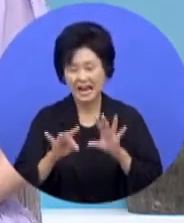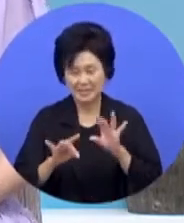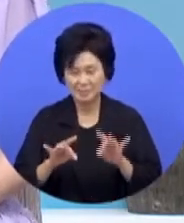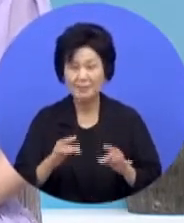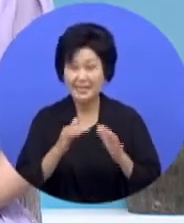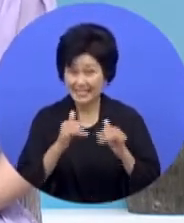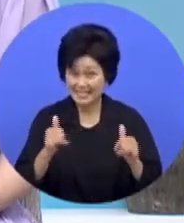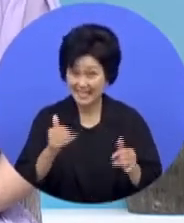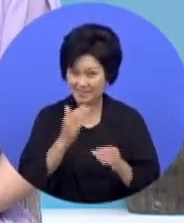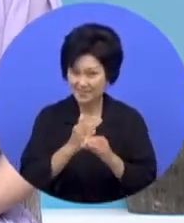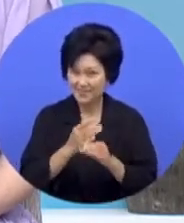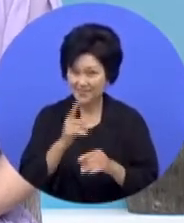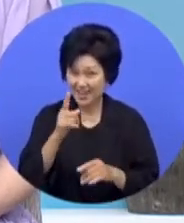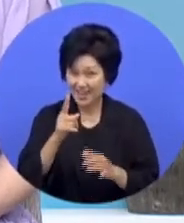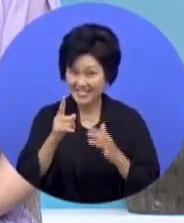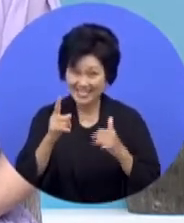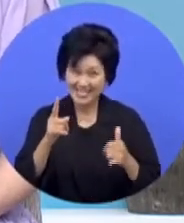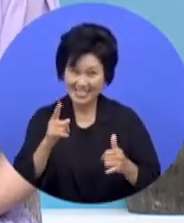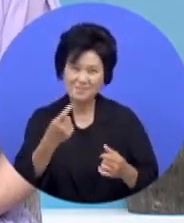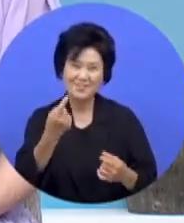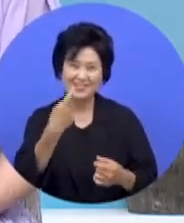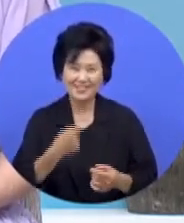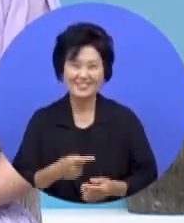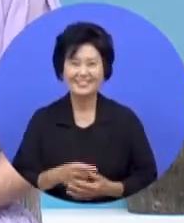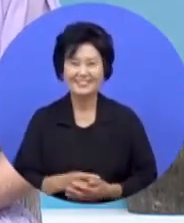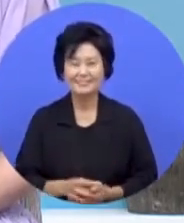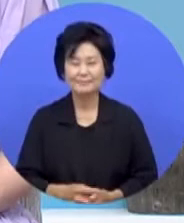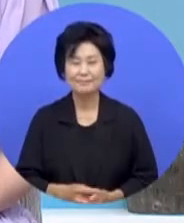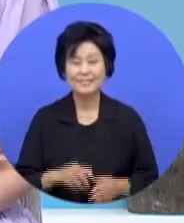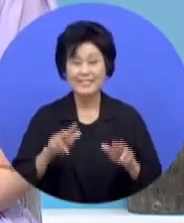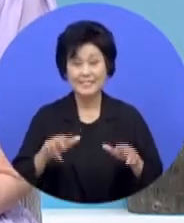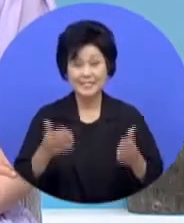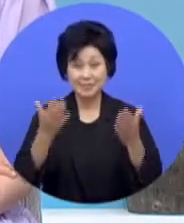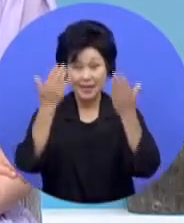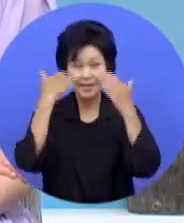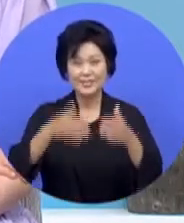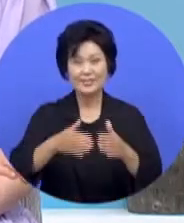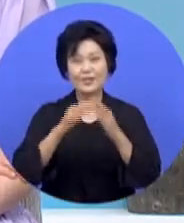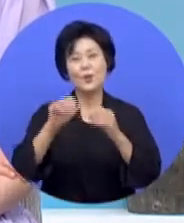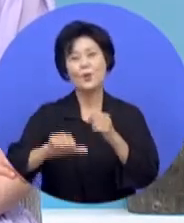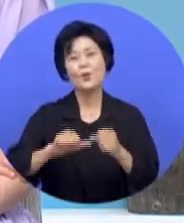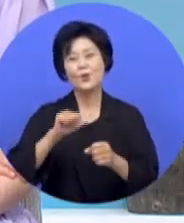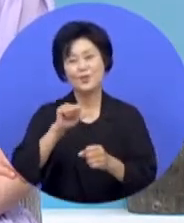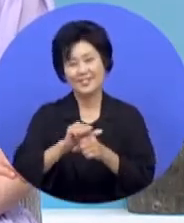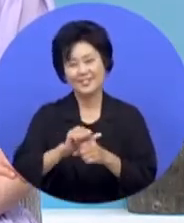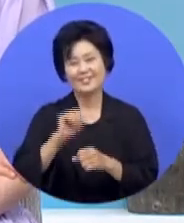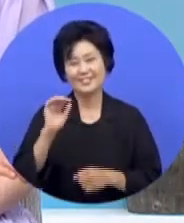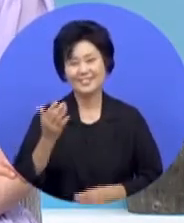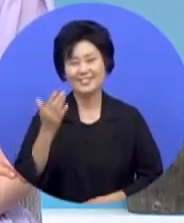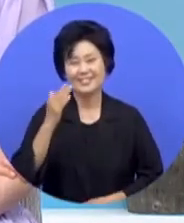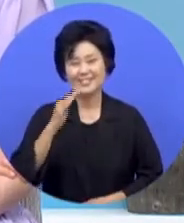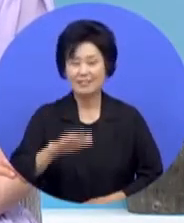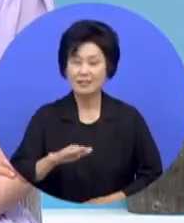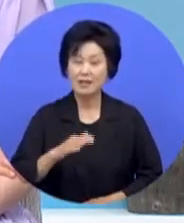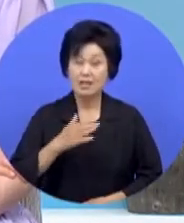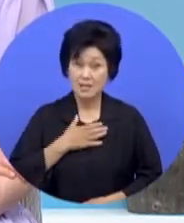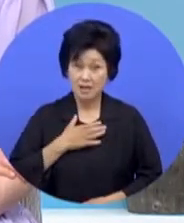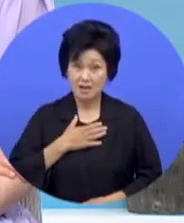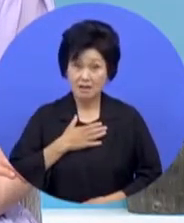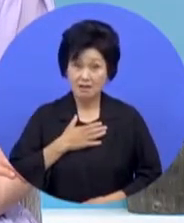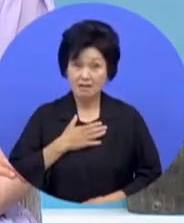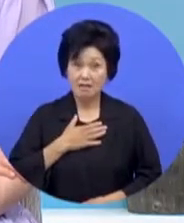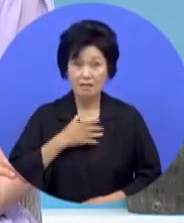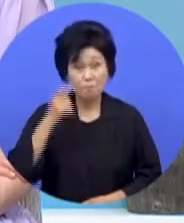이제 만 4년 지나서 이제 5년 차 됐잖아요. 근데 야, 정말이야. 내가 정말 딴 건 몰라도